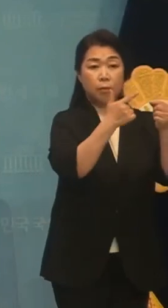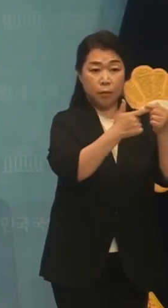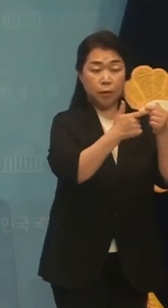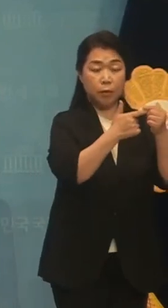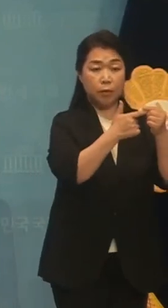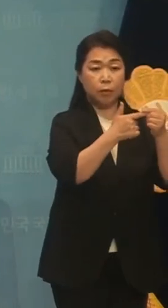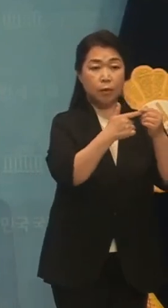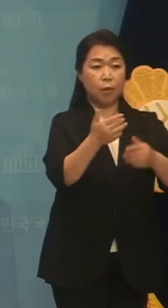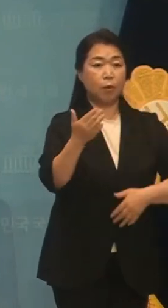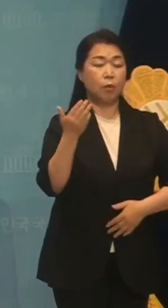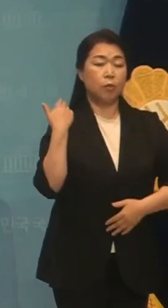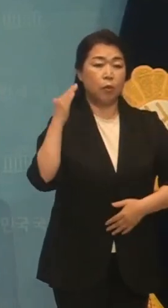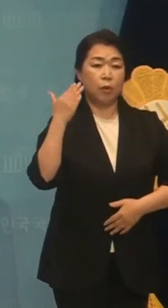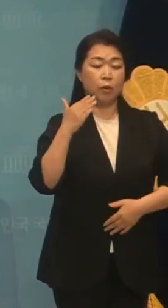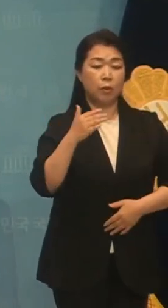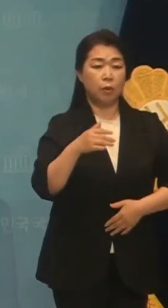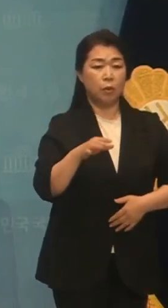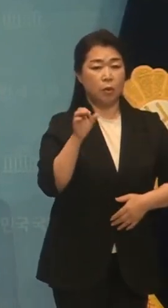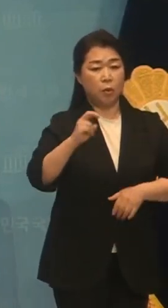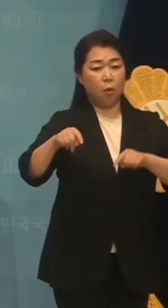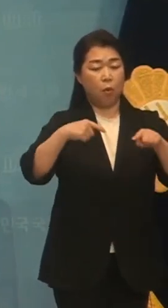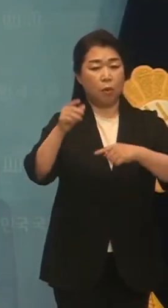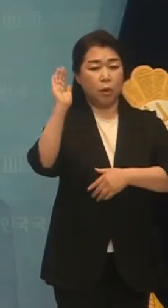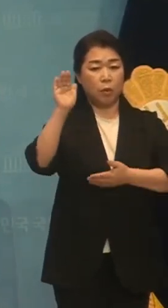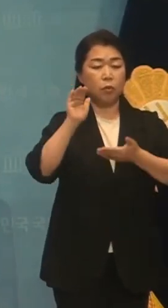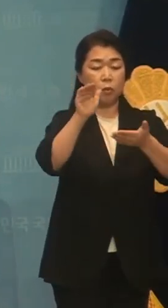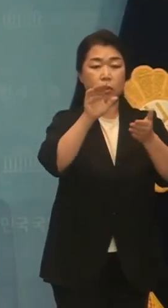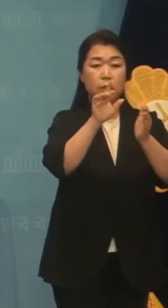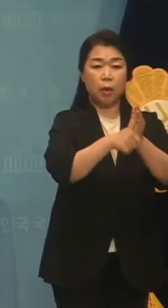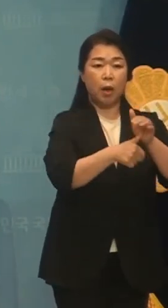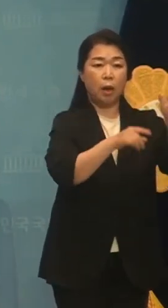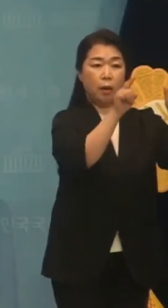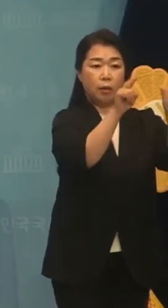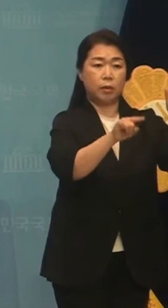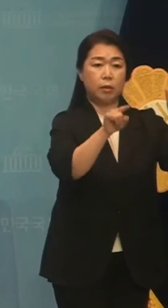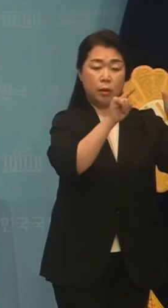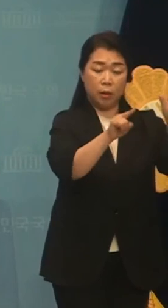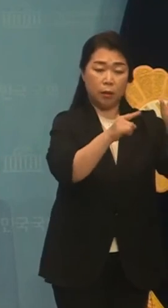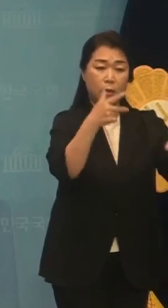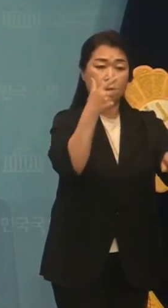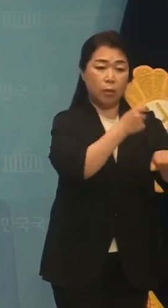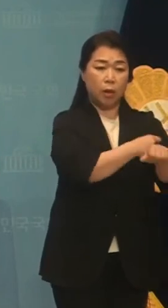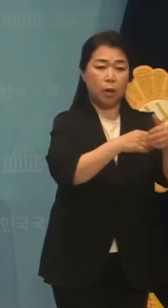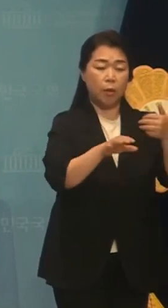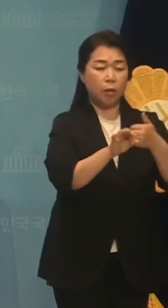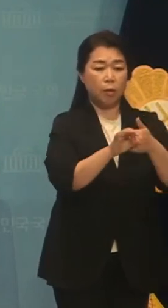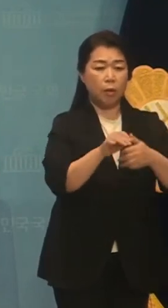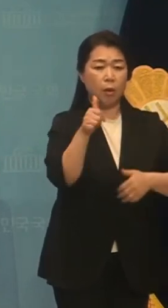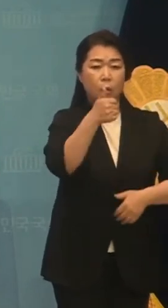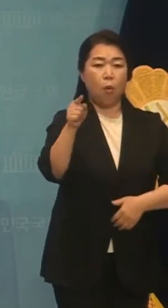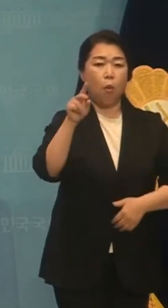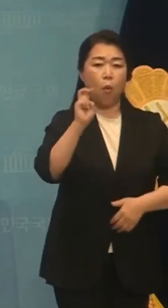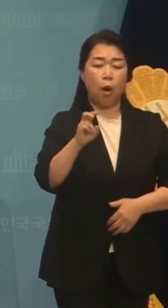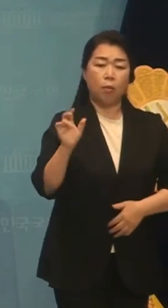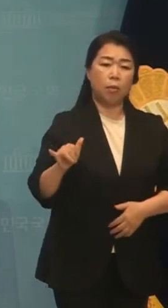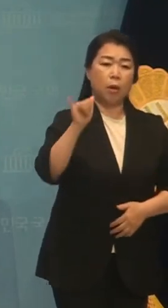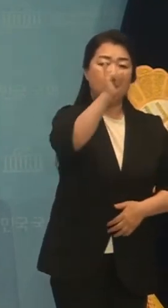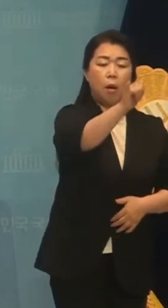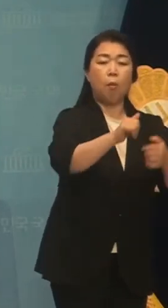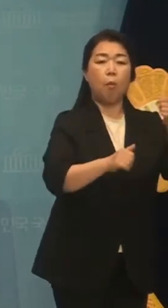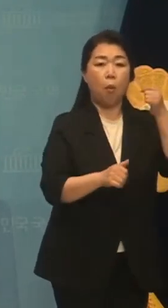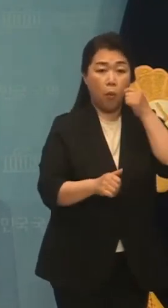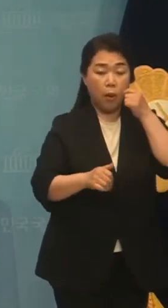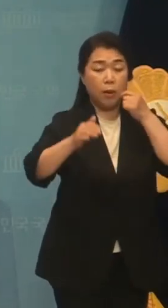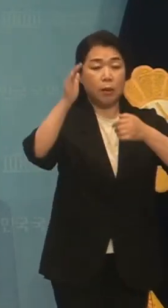6번째로는요. 최근 야권에서 제기된 아스트라제네카 백신 맞으면 광야에 못 간다. 이런 주장이